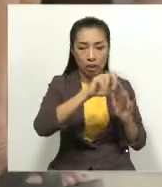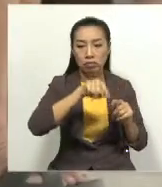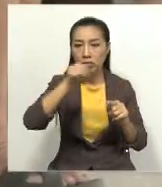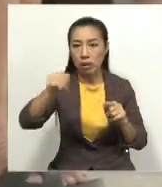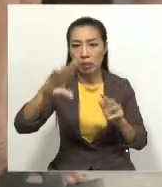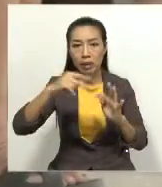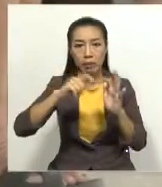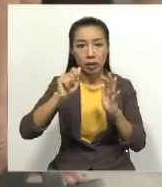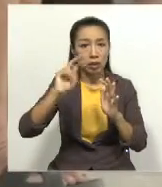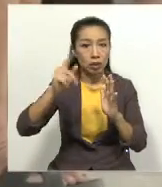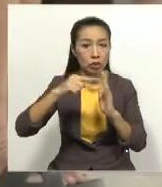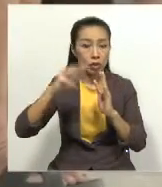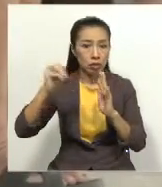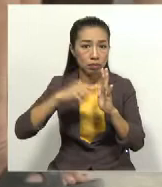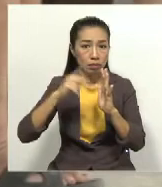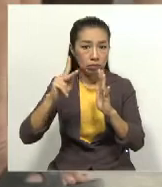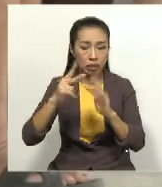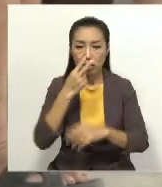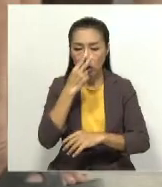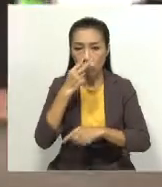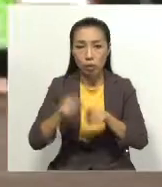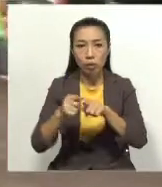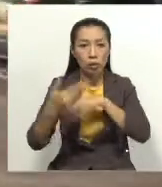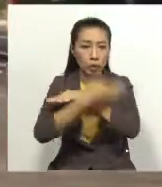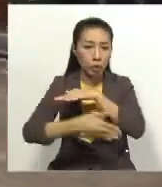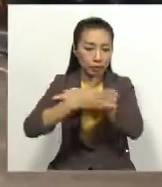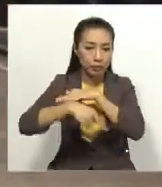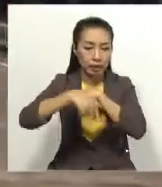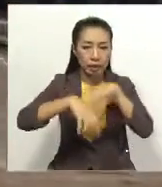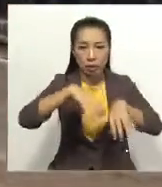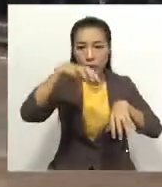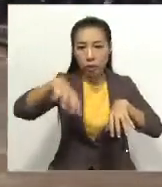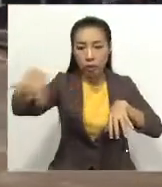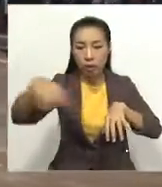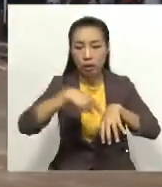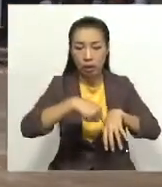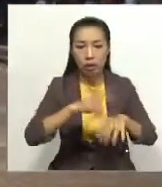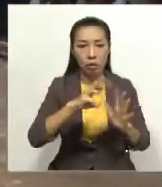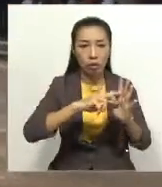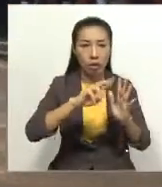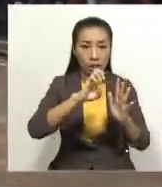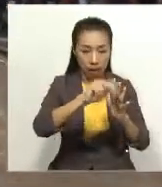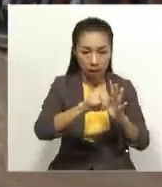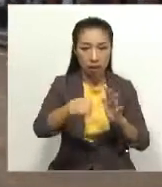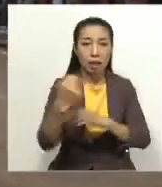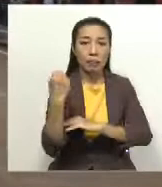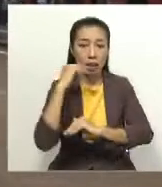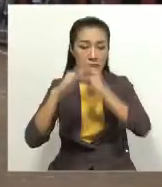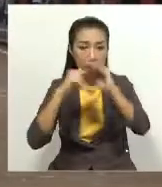รัดศึกษาความเป็นไปได้ของโครงการรถไฟจากสถานีวารินชำราบอำนาจเจริญเลิงนกทา